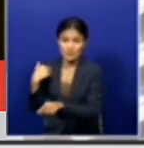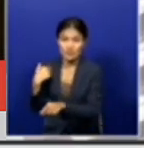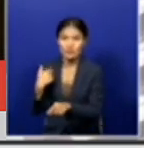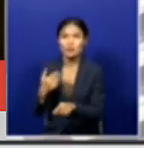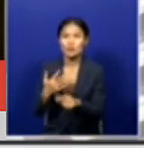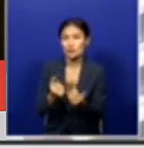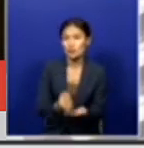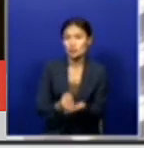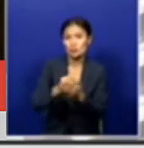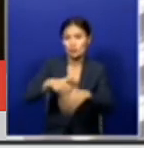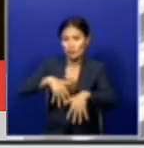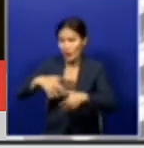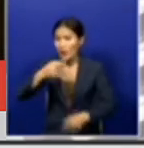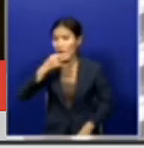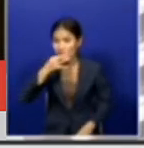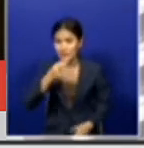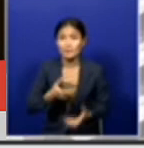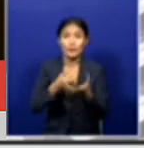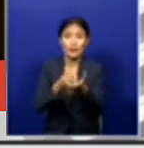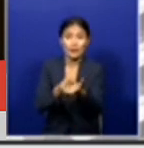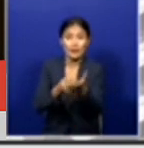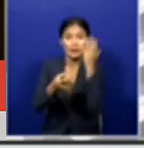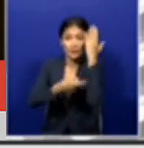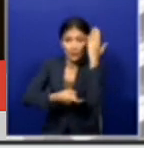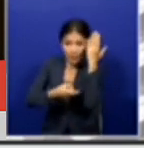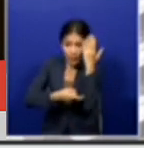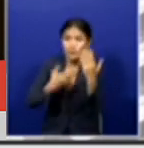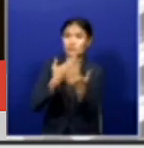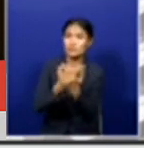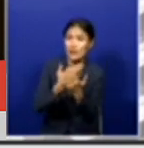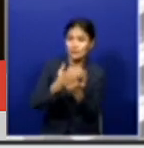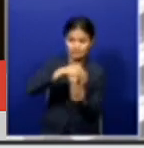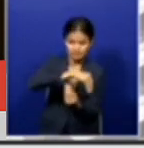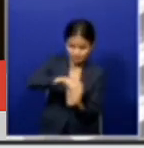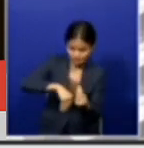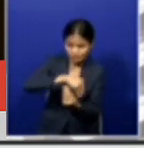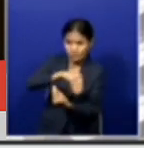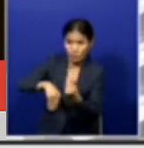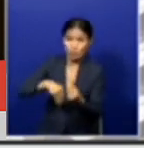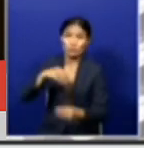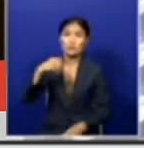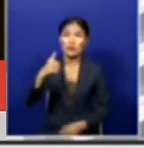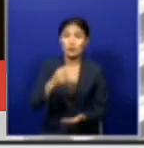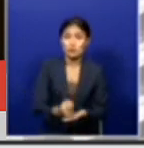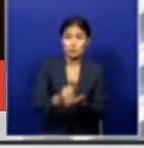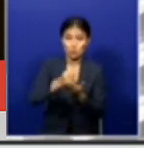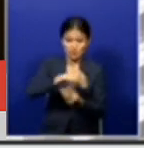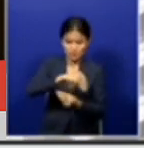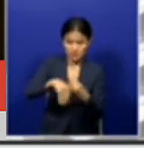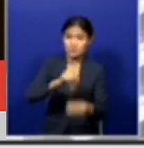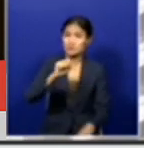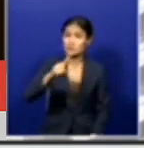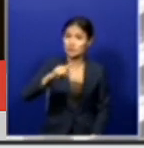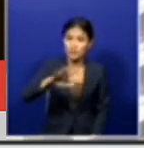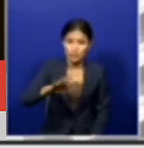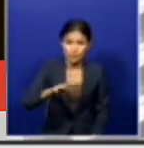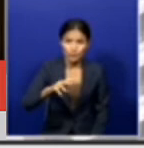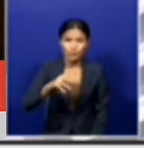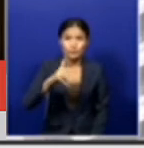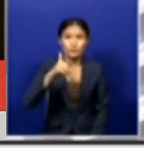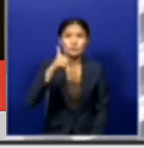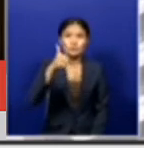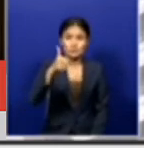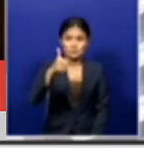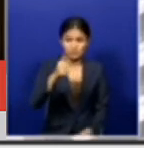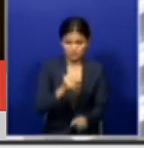มีเงินจับจ่ายใช้สอยในตำบลหมู่บ้านเกิดการหมุนเวียนทางด้านเศรษฐกิจหลายรอบท่